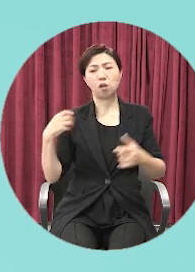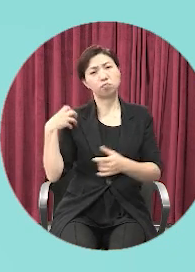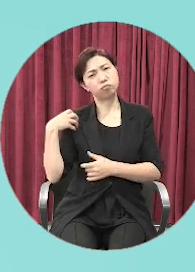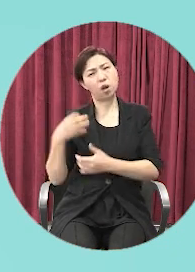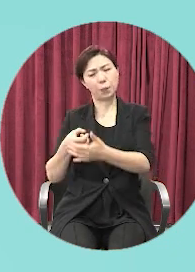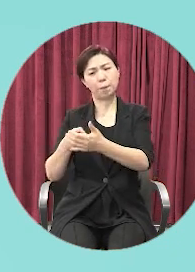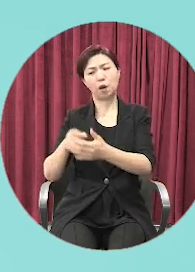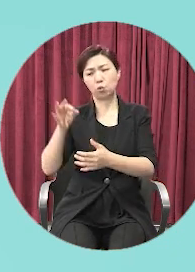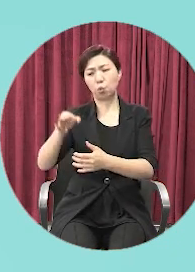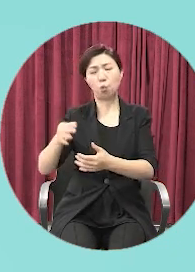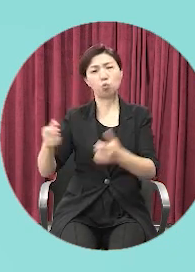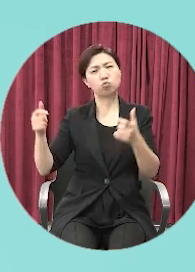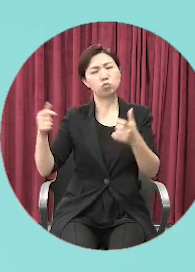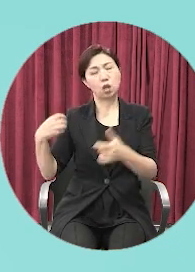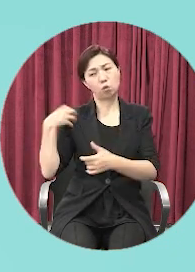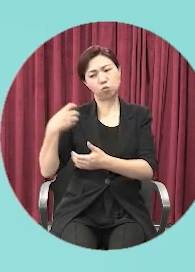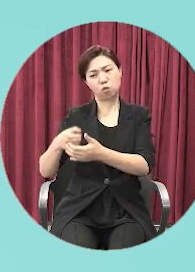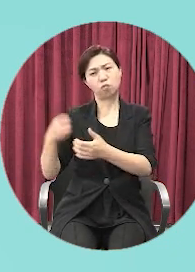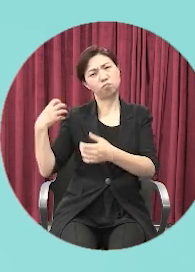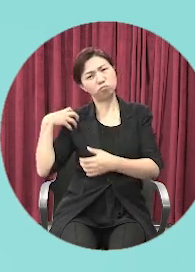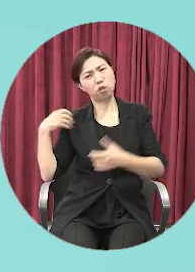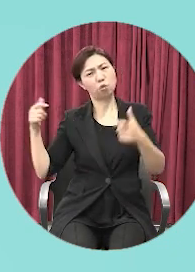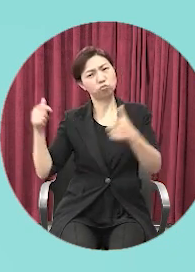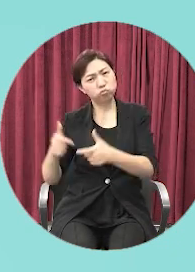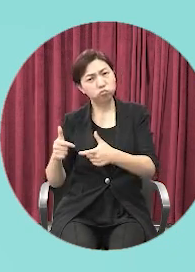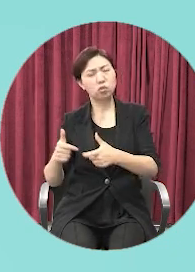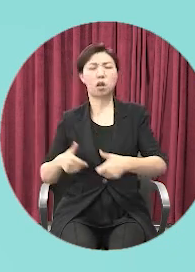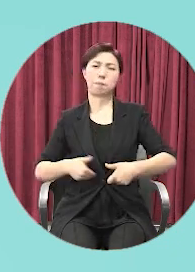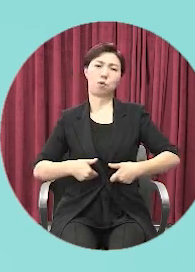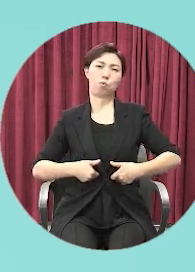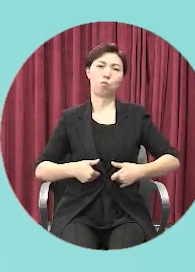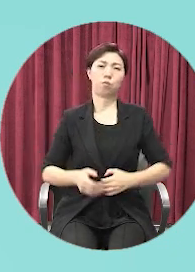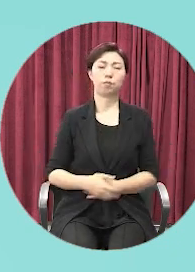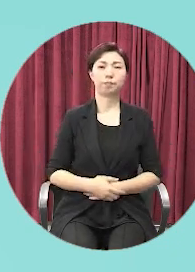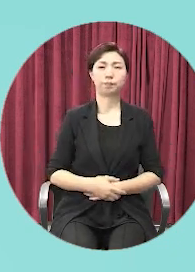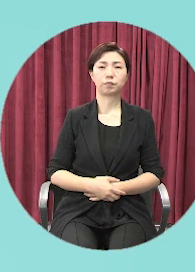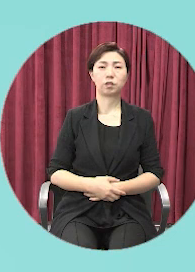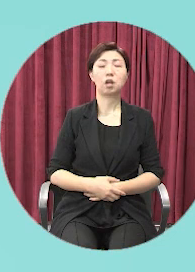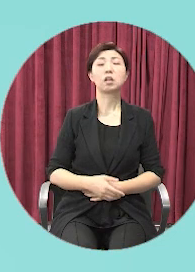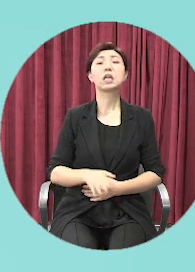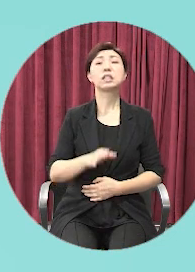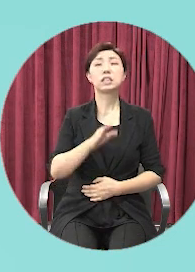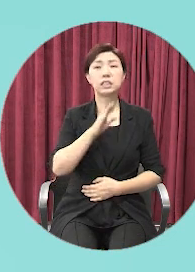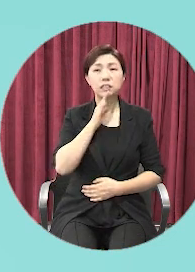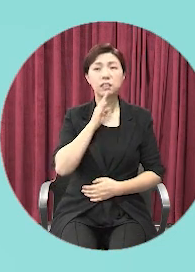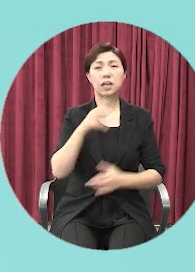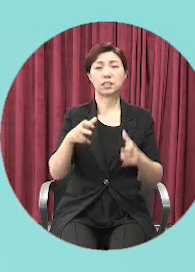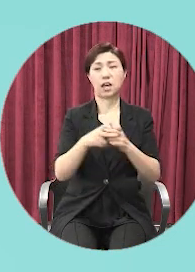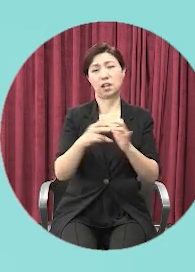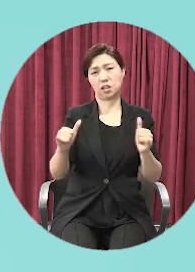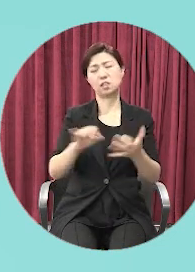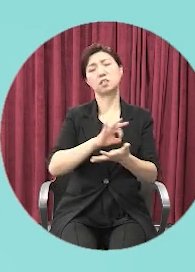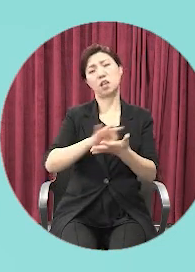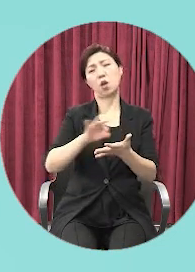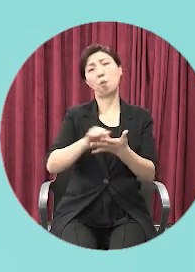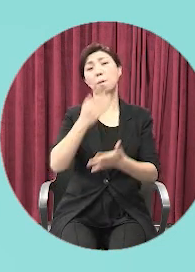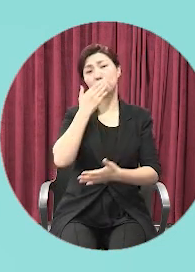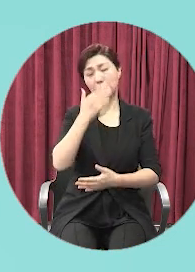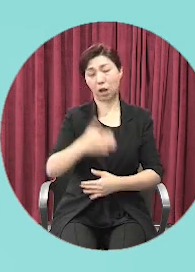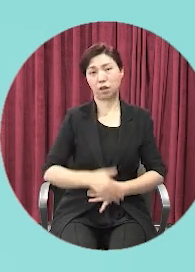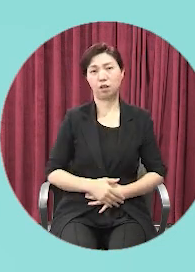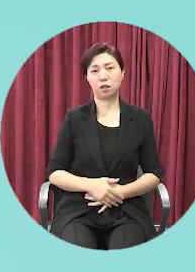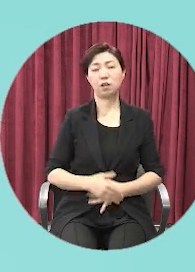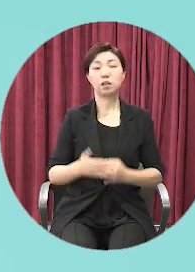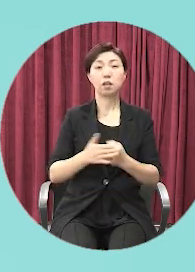부분들이 선행되어야지 그것이 실질적으로 실행되는 것들을 보았거든요. 그래서 제가 볼